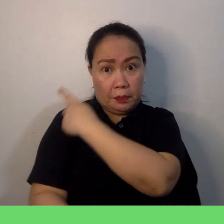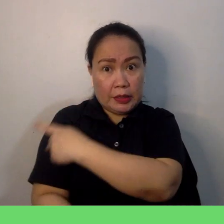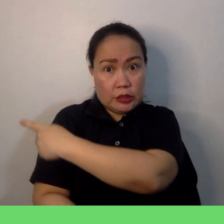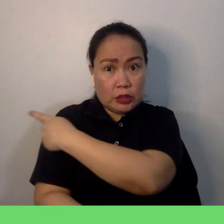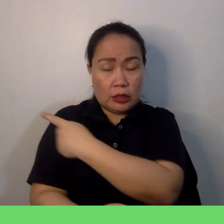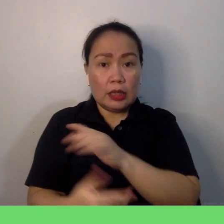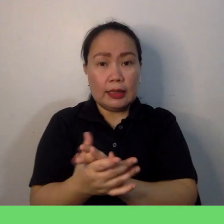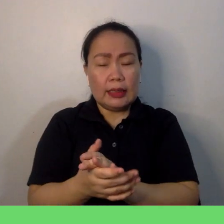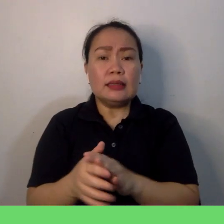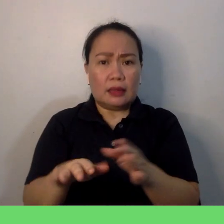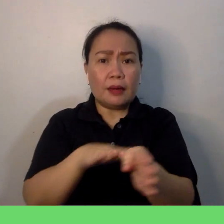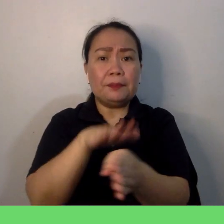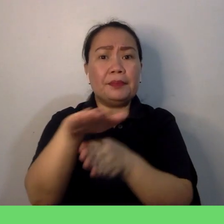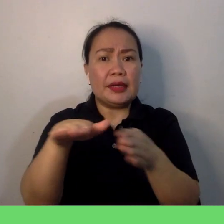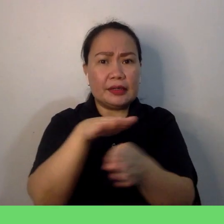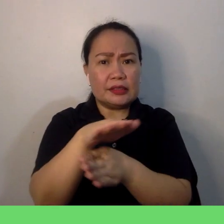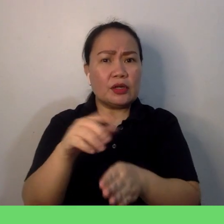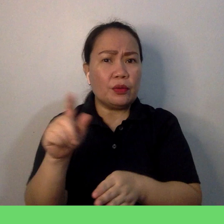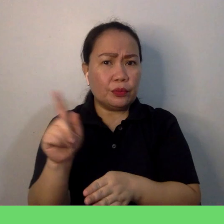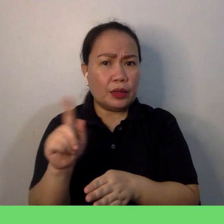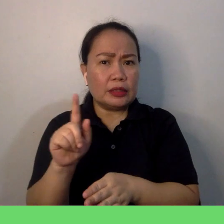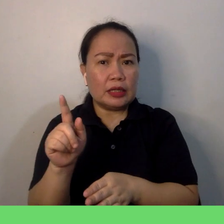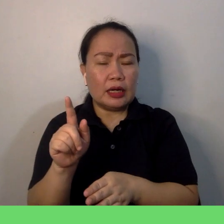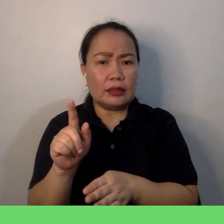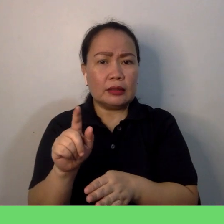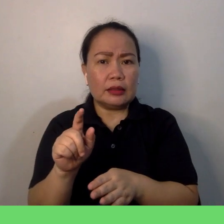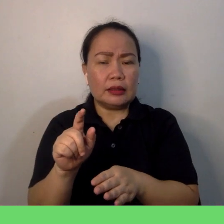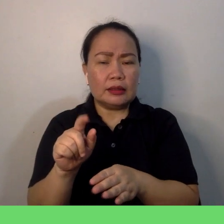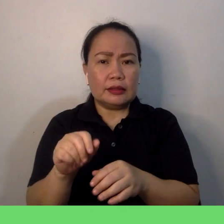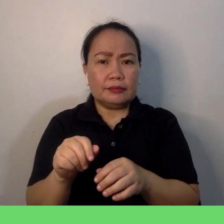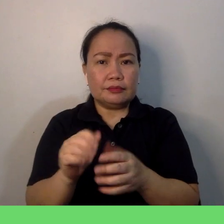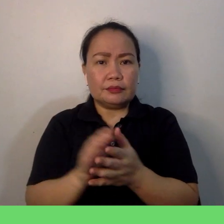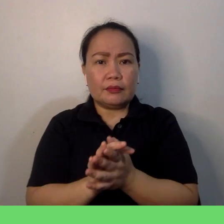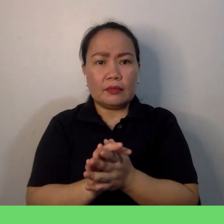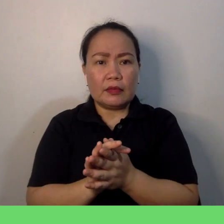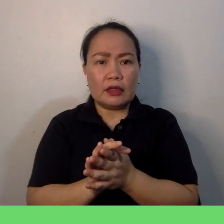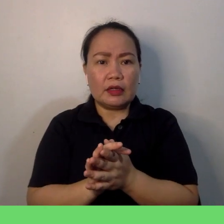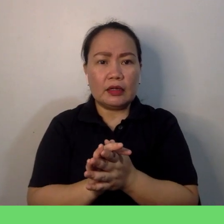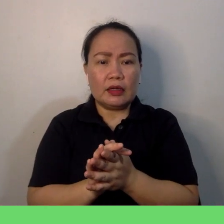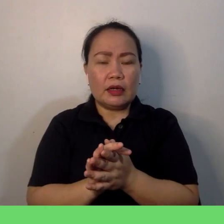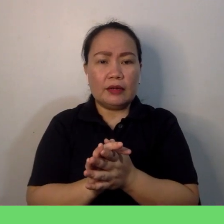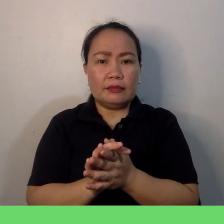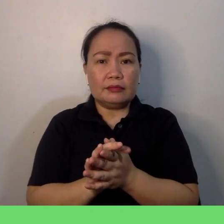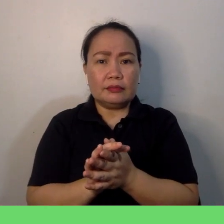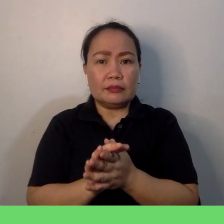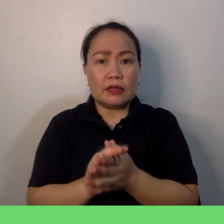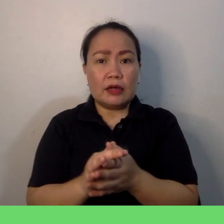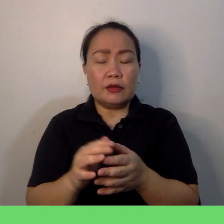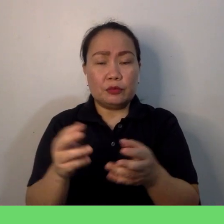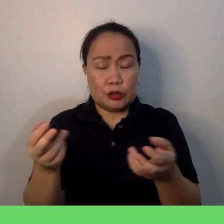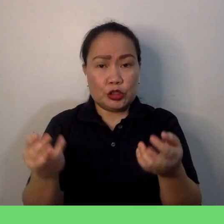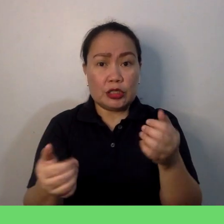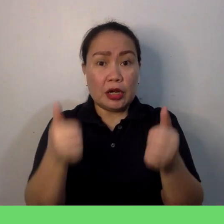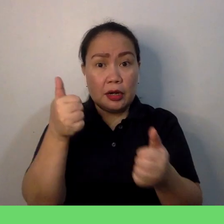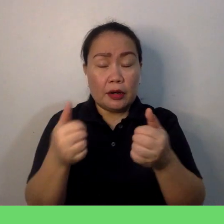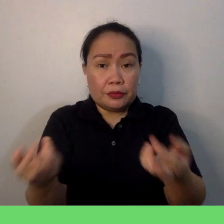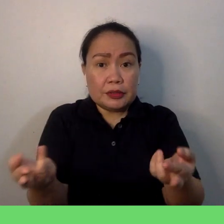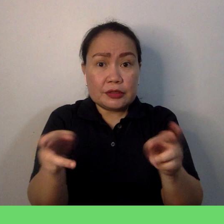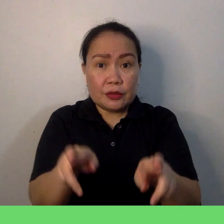naka-base doon kung anong quarantine meron tayo, which results of the closing